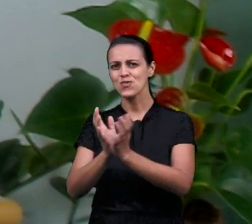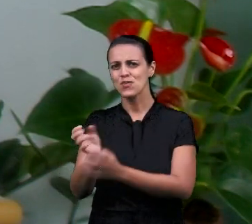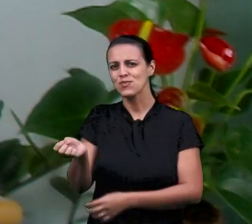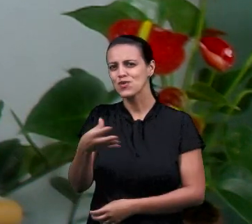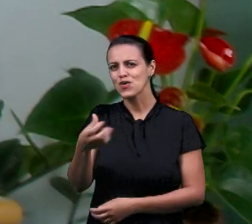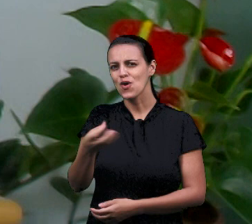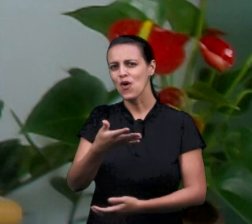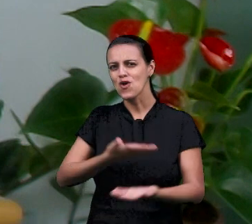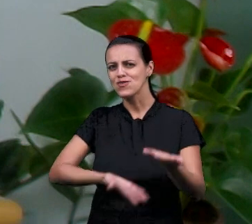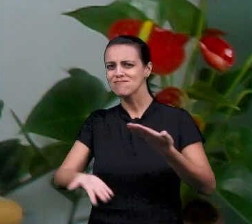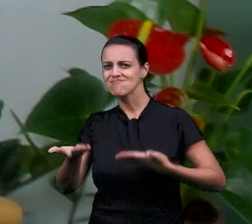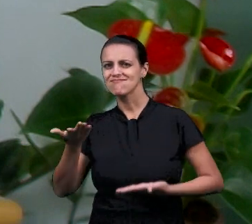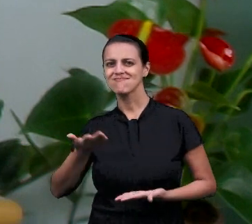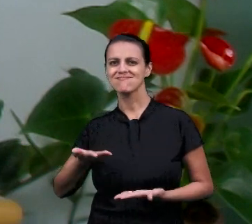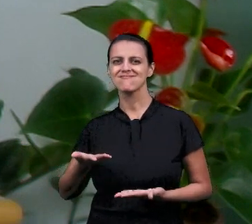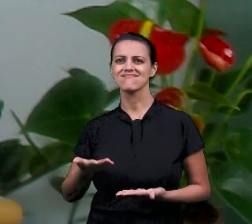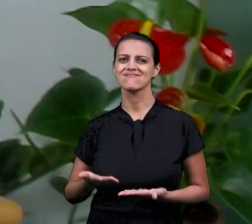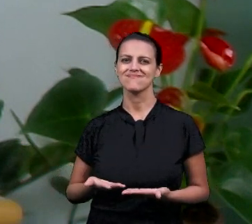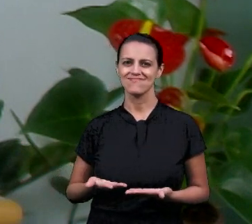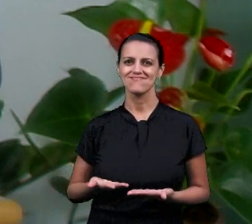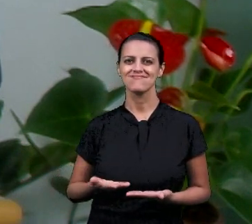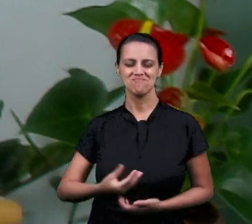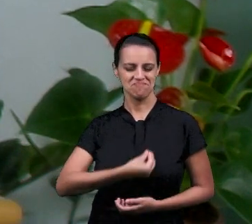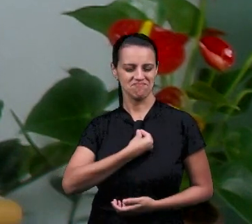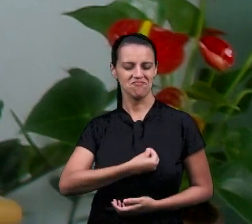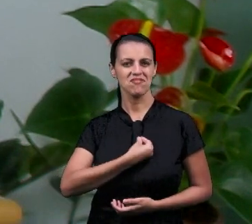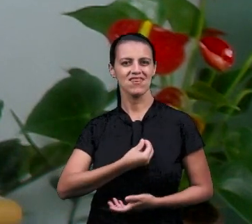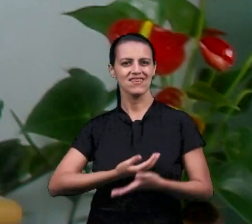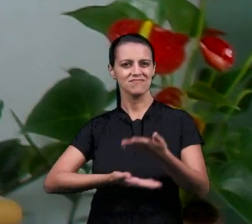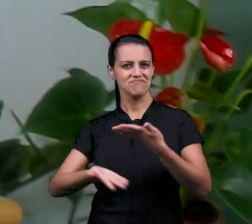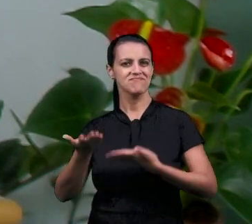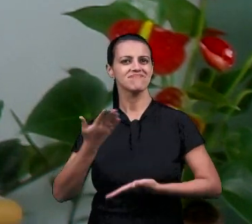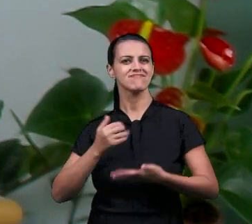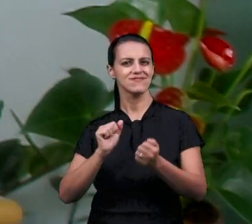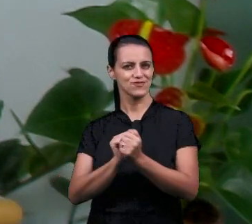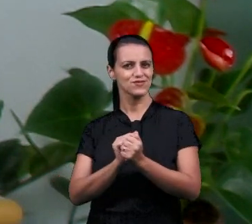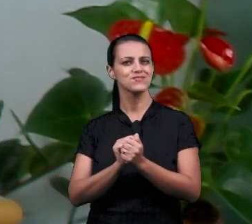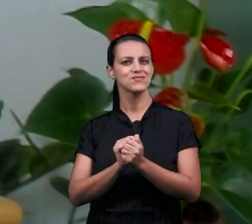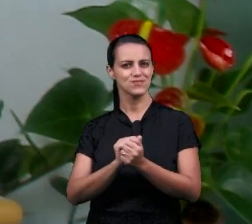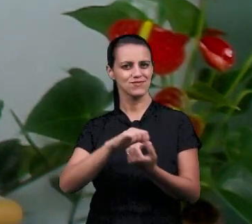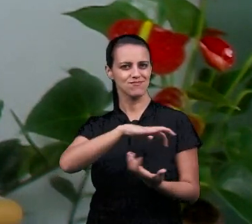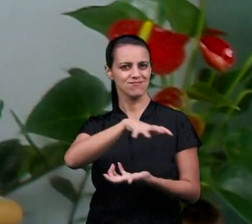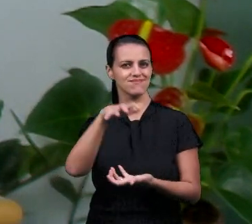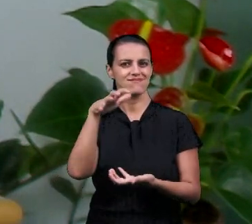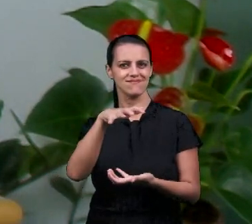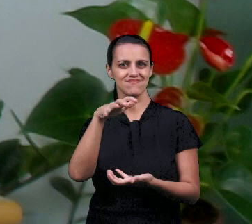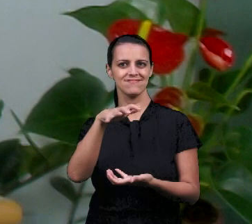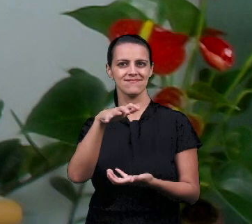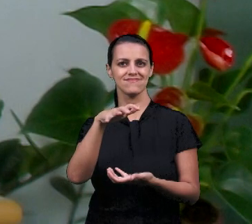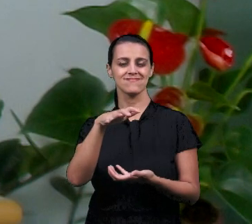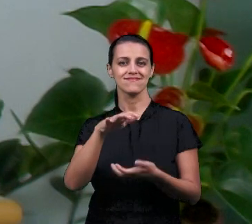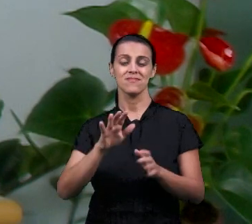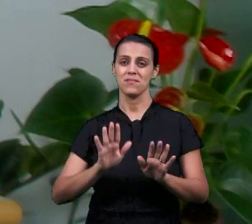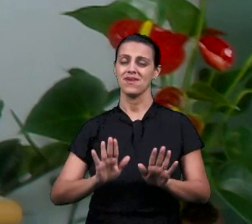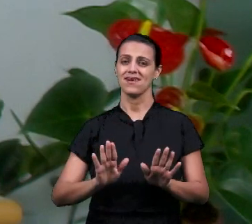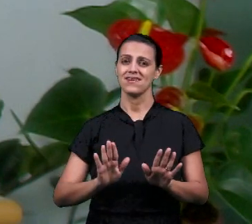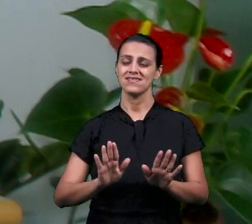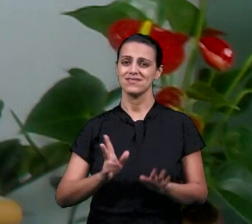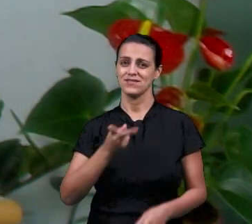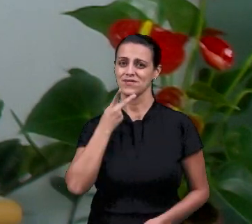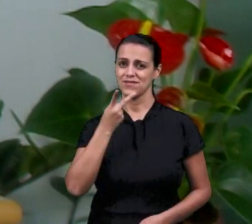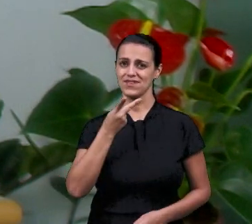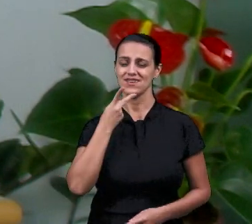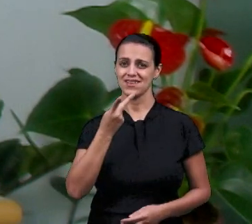entrent dans la participation avec nous dans ce satellite. Mais j'aimerais citer